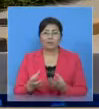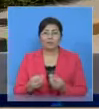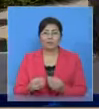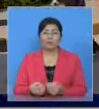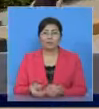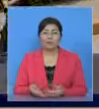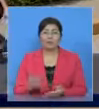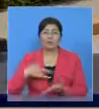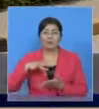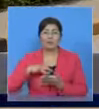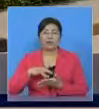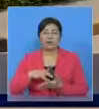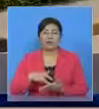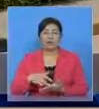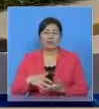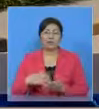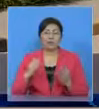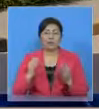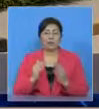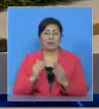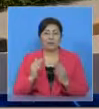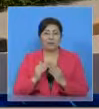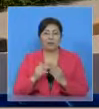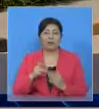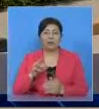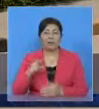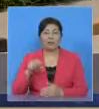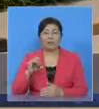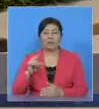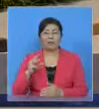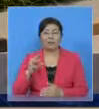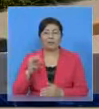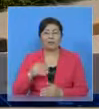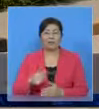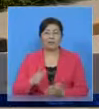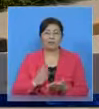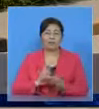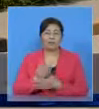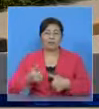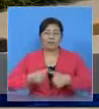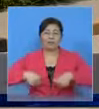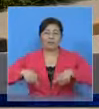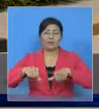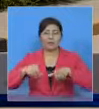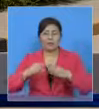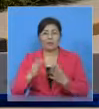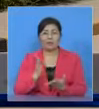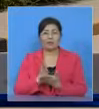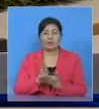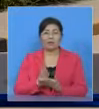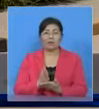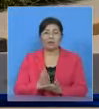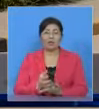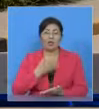біздің қазіргі қаламыздағы пәтерлі кооперативтері бар да, мысалы сервистік компаниялар бар, үйлерді қамтамасыз етуге жаңағы